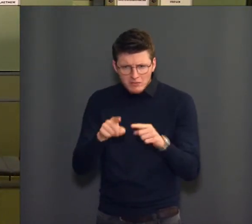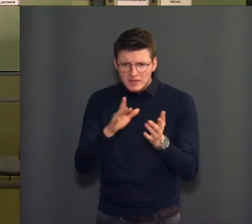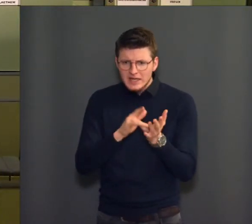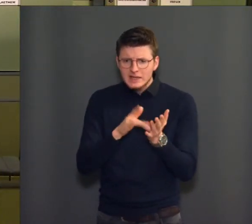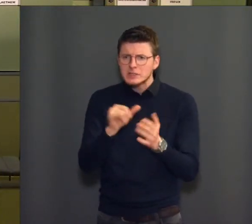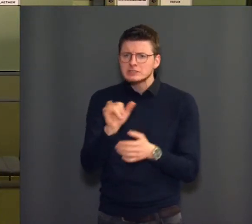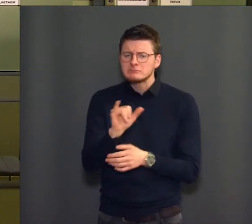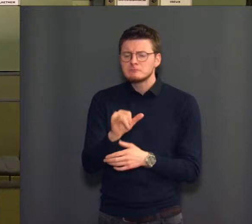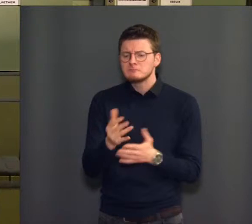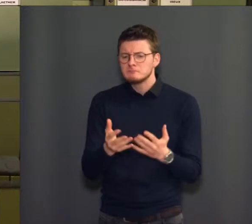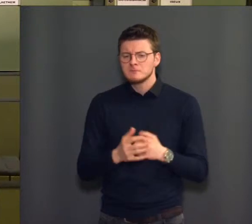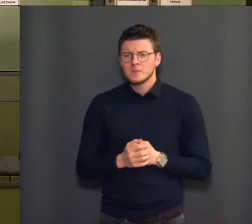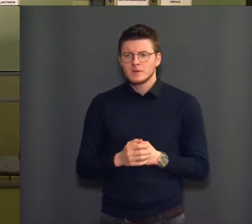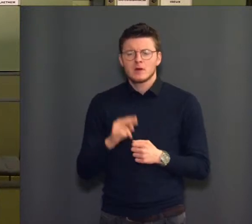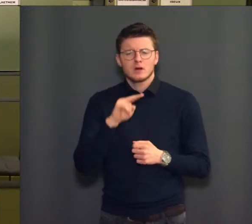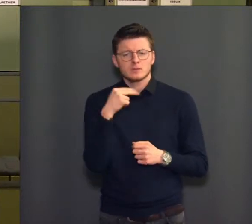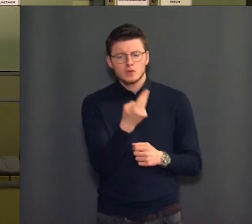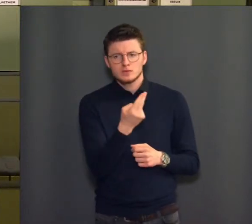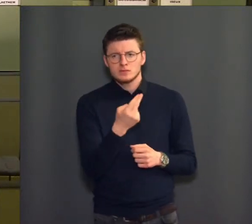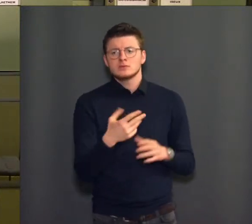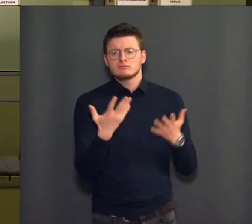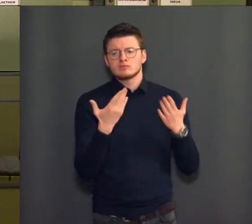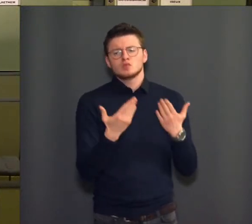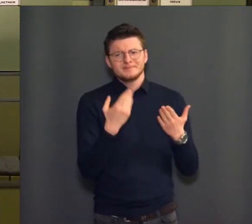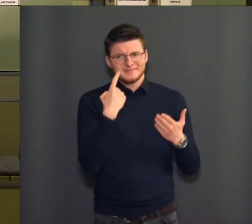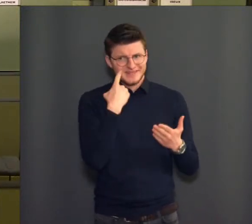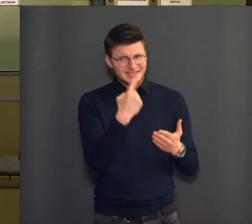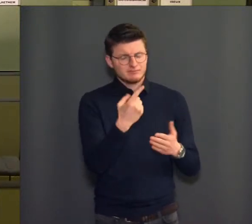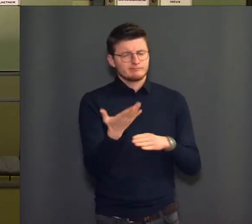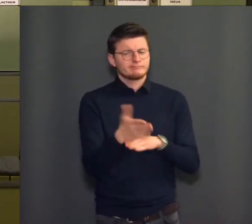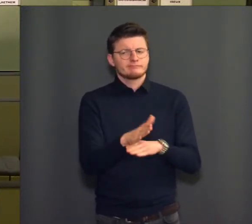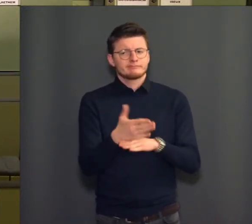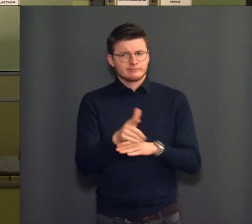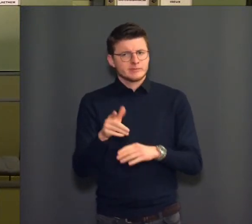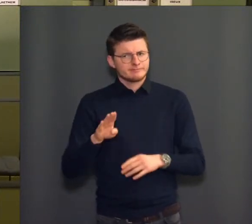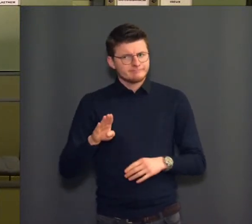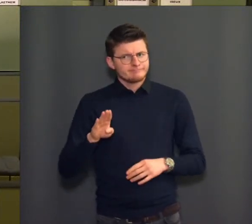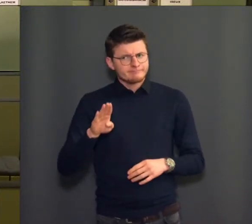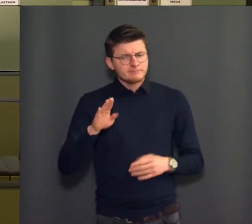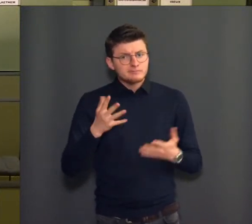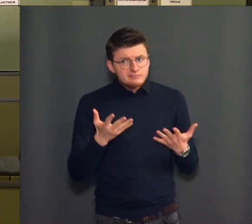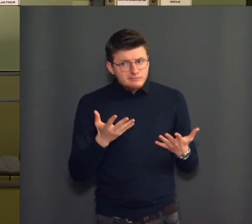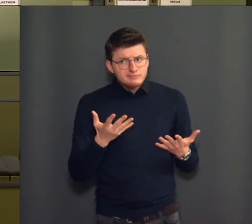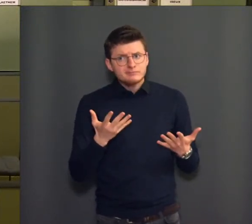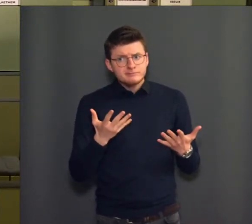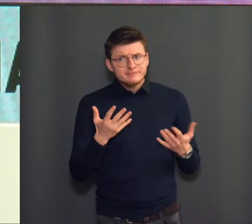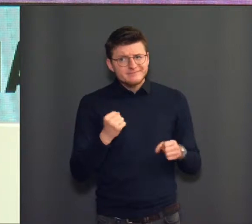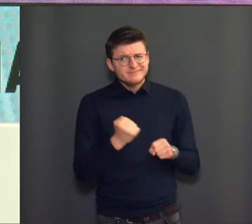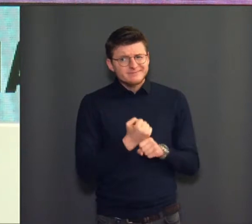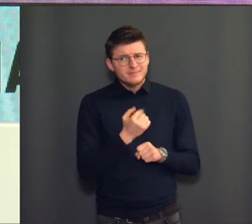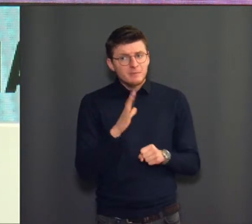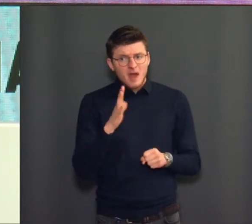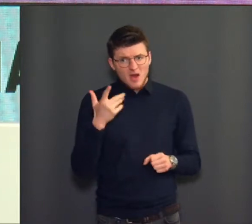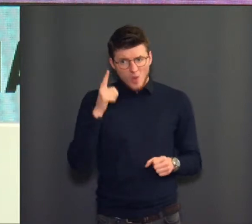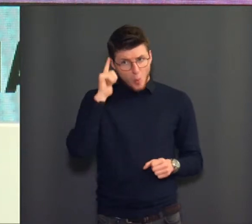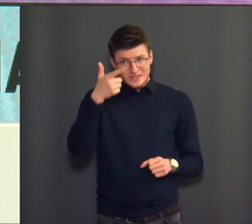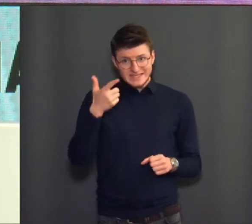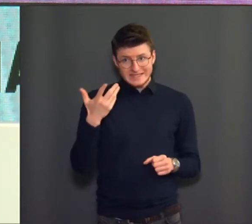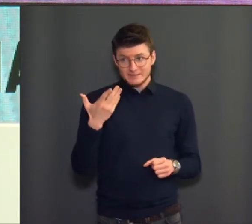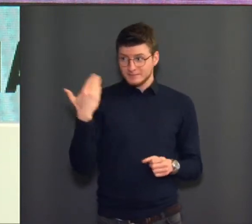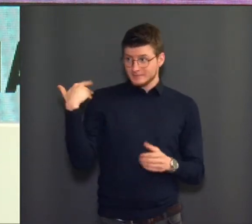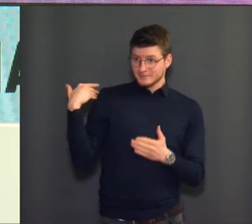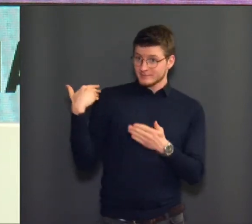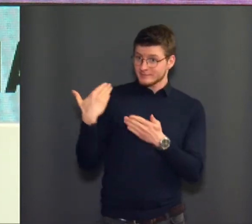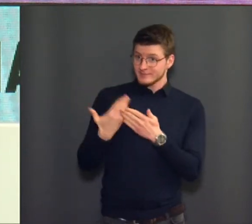Het feit dat de overlijdens nu beginnen te stijgen is jammer genoeg een logisch gevolg van wat er de voorbije weken is gebeurd, namelijk een